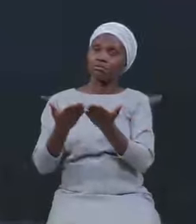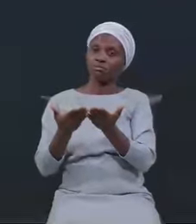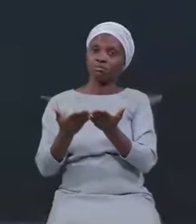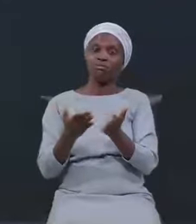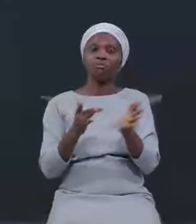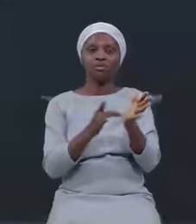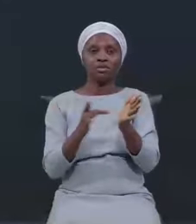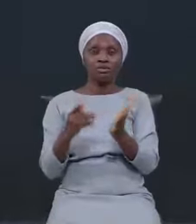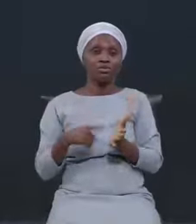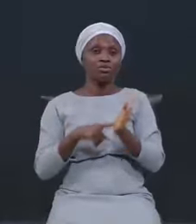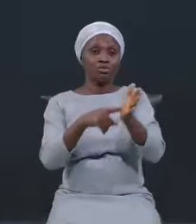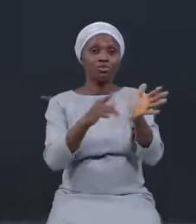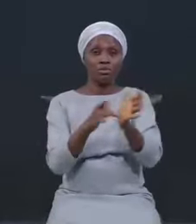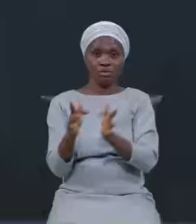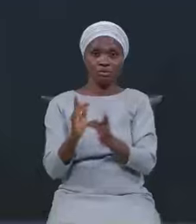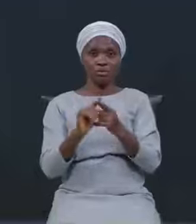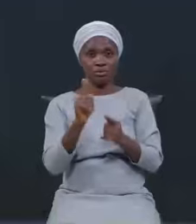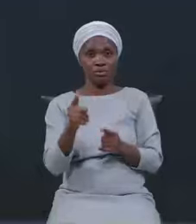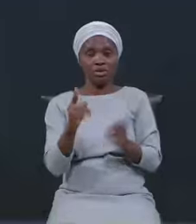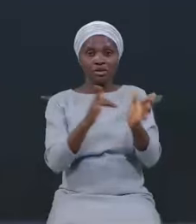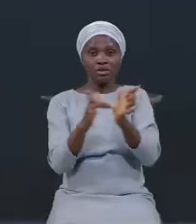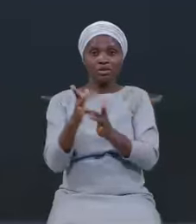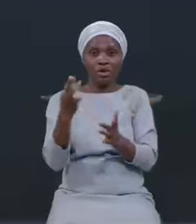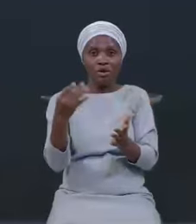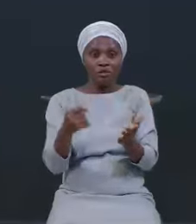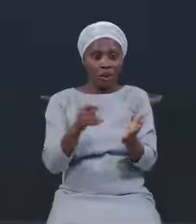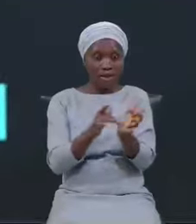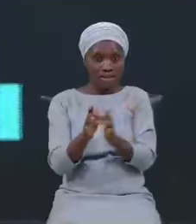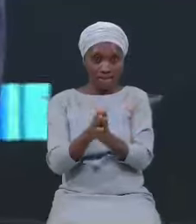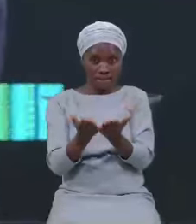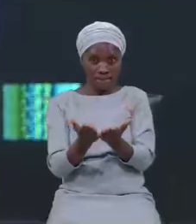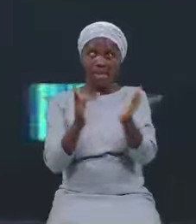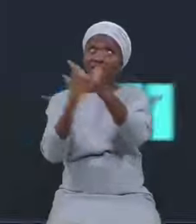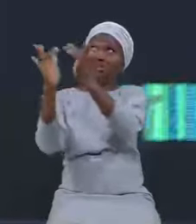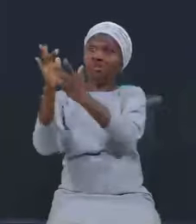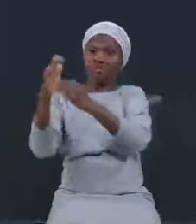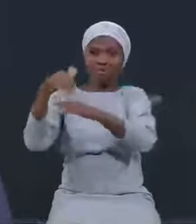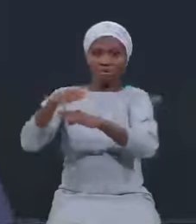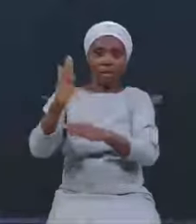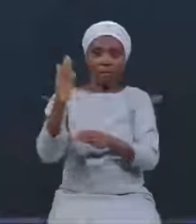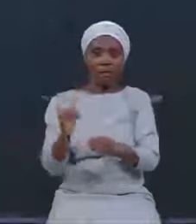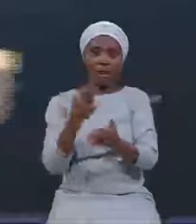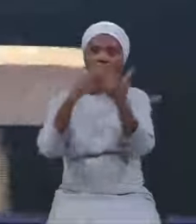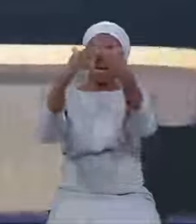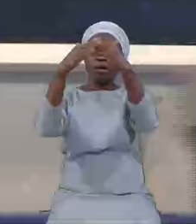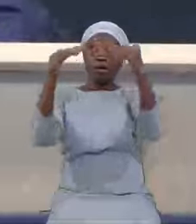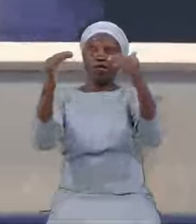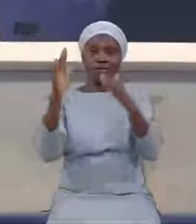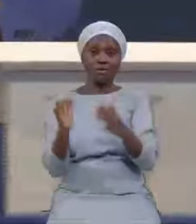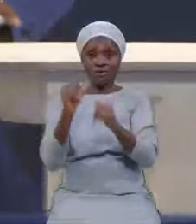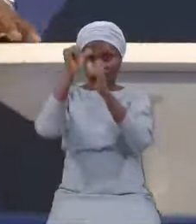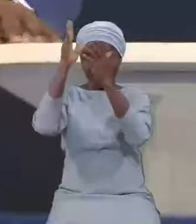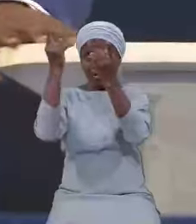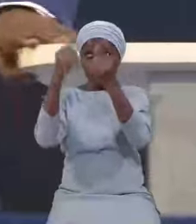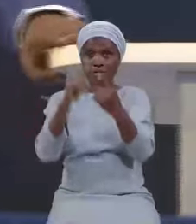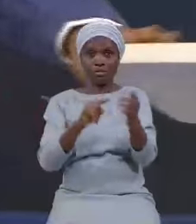le Jésus envoyé par le Père Céleste dans ce monde, pour qu'il apporte la solution